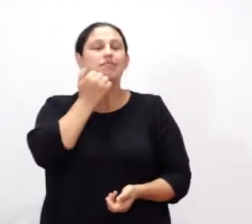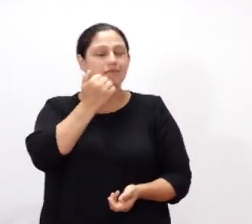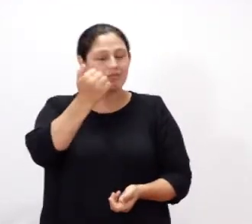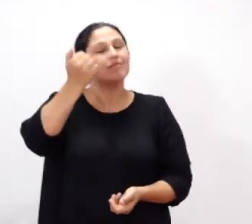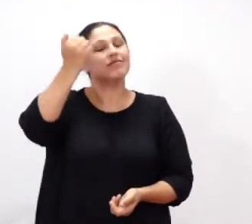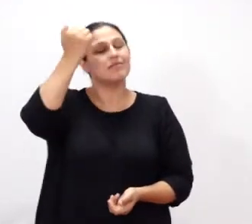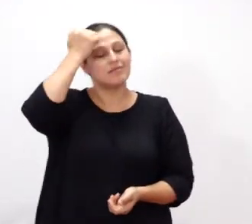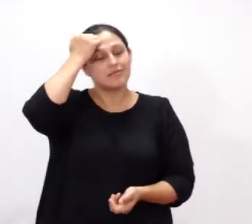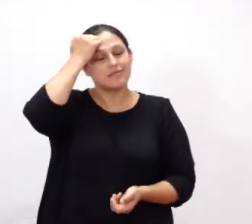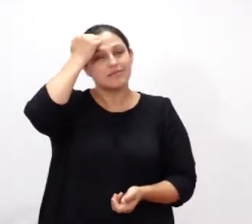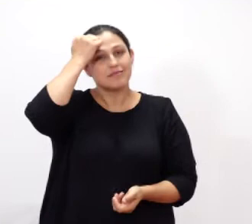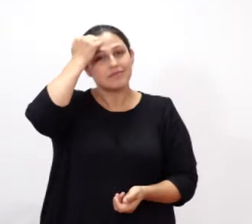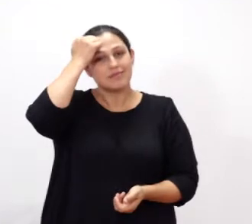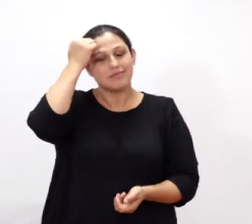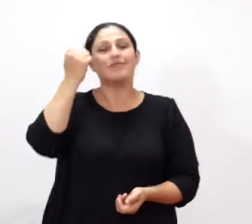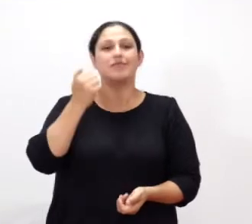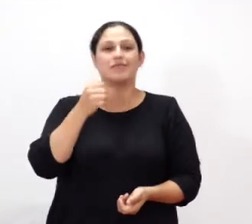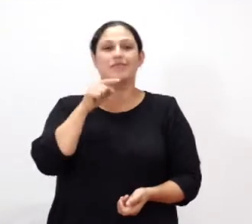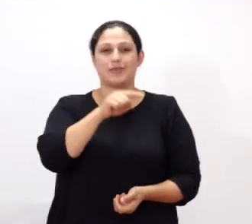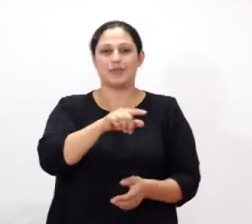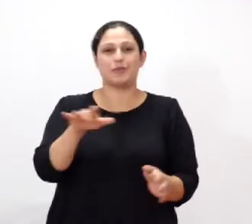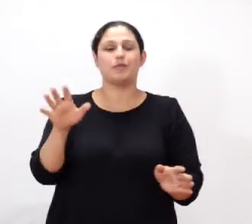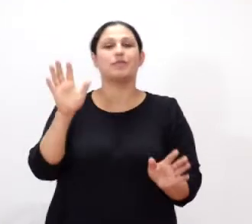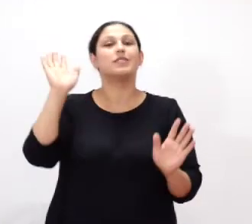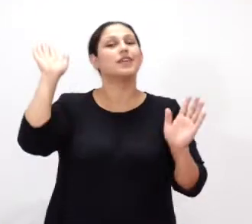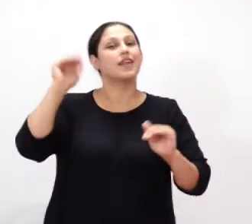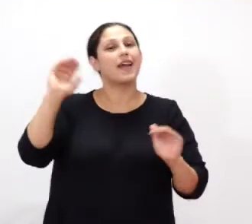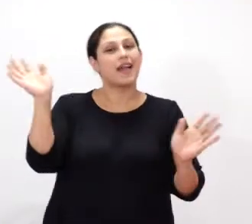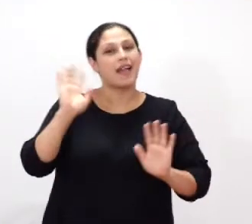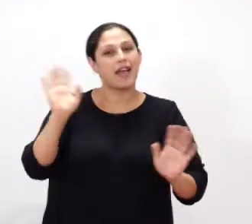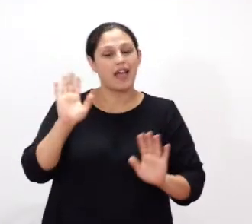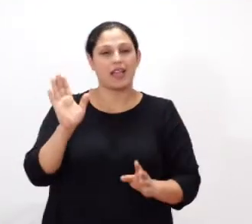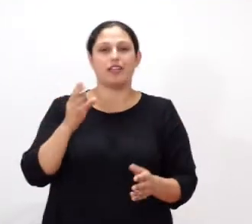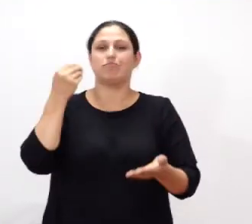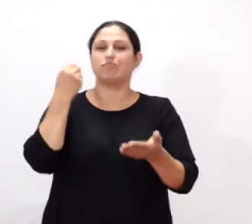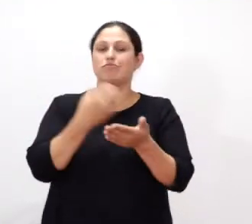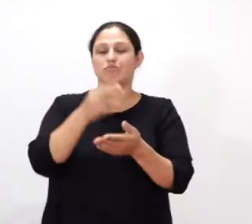تشکر خیر بچه های عزیز